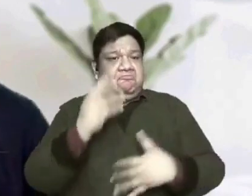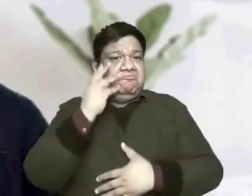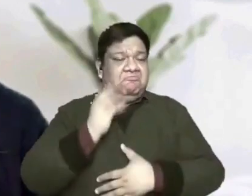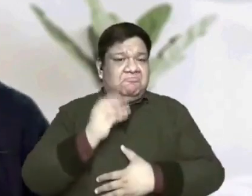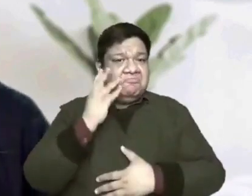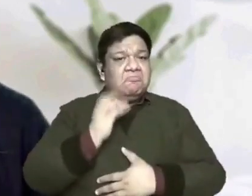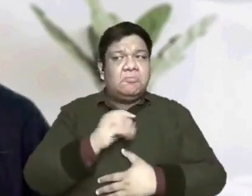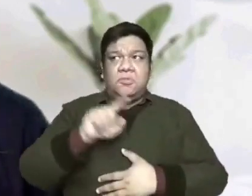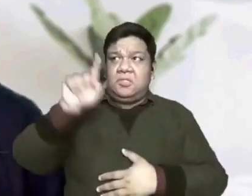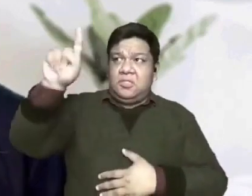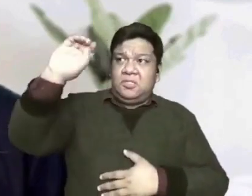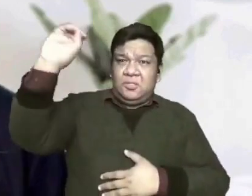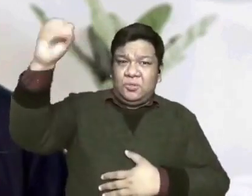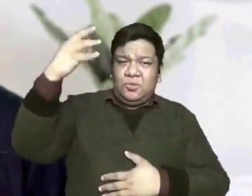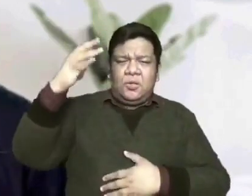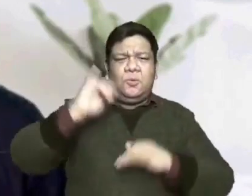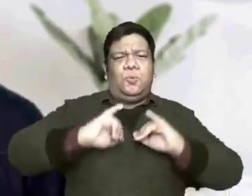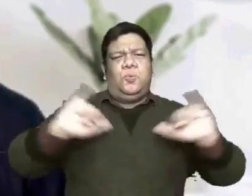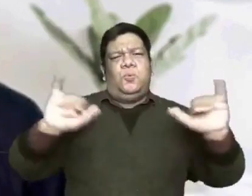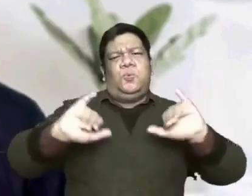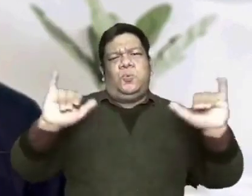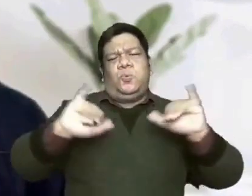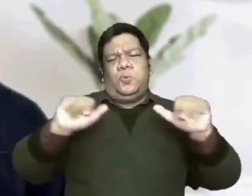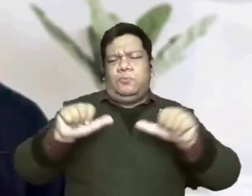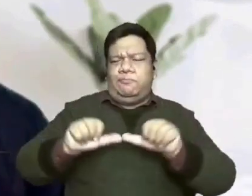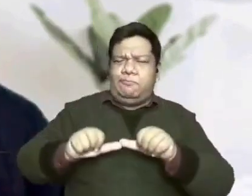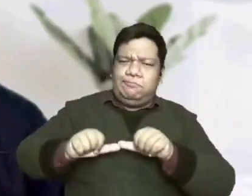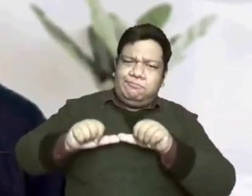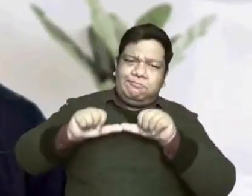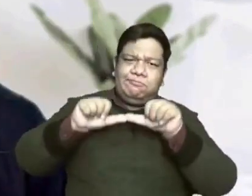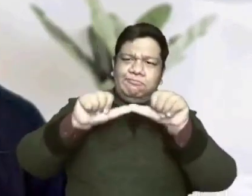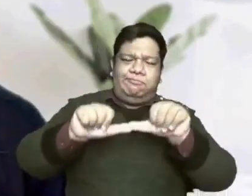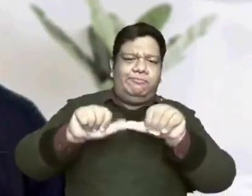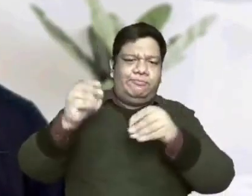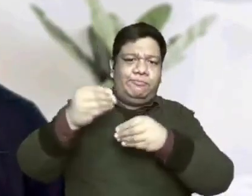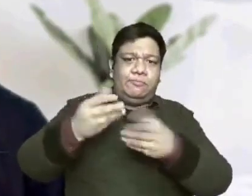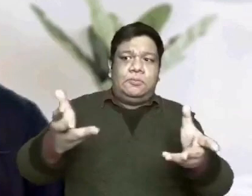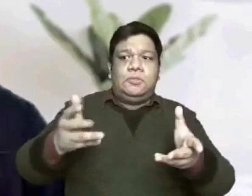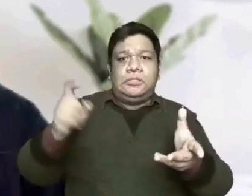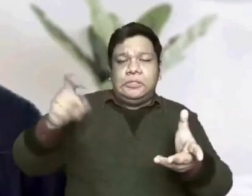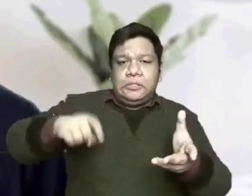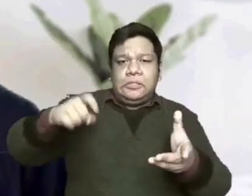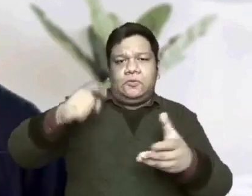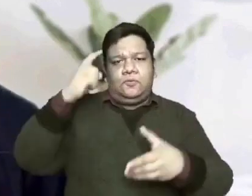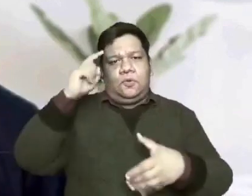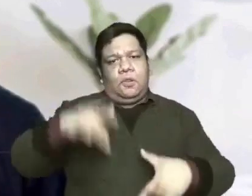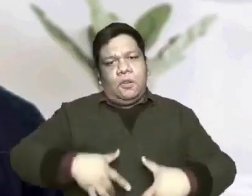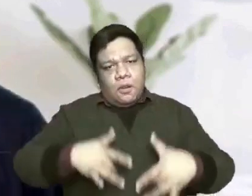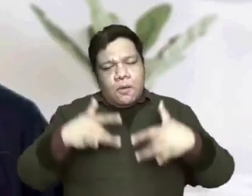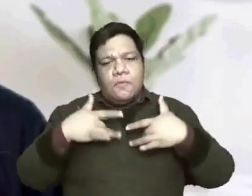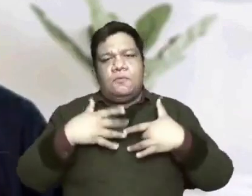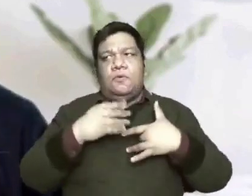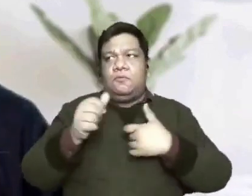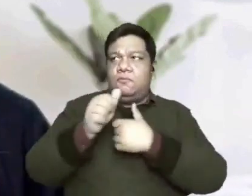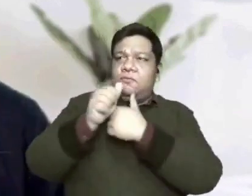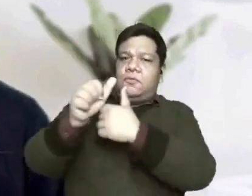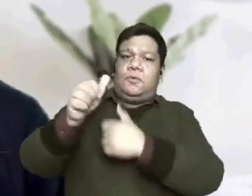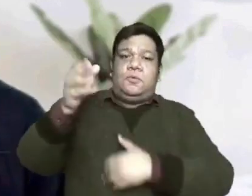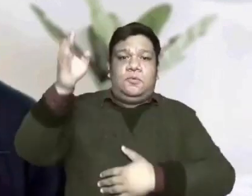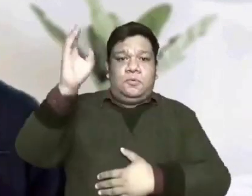crisis, His grace never runs out, supplying us with everything that we need for life and godliness.